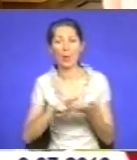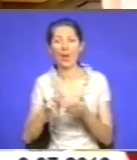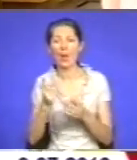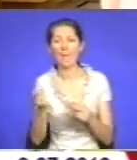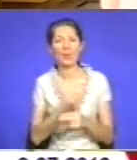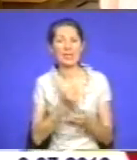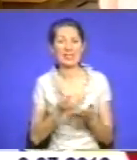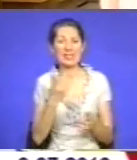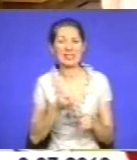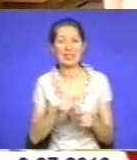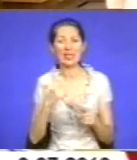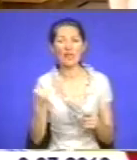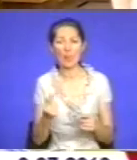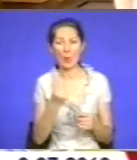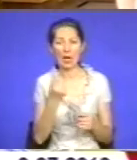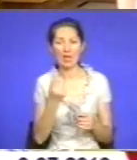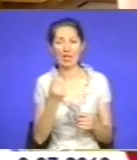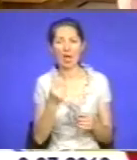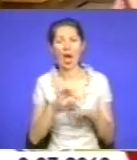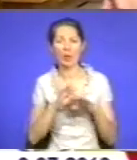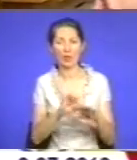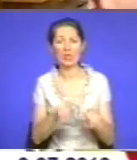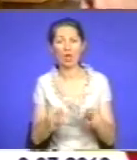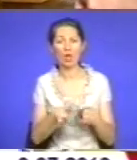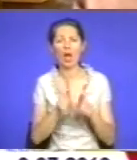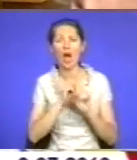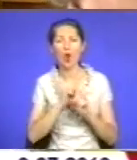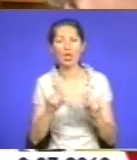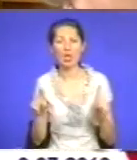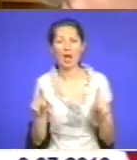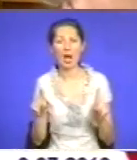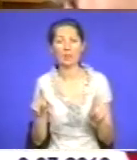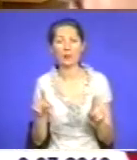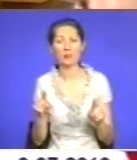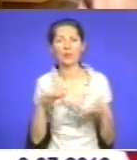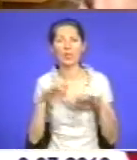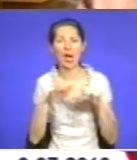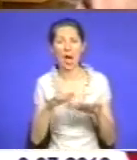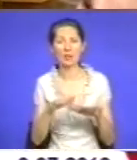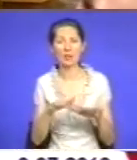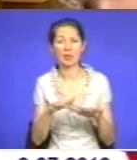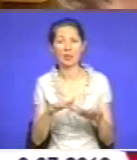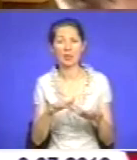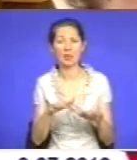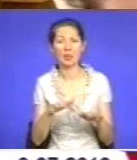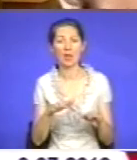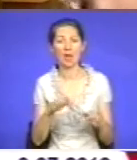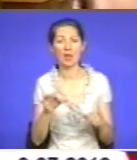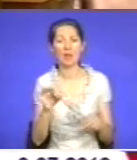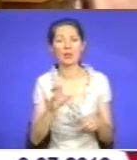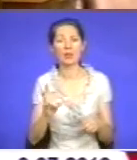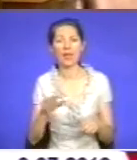безцінні, тому що це вперше проведена така унікальна акція по